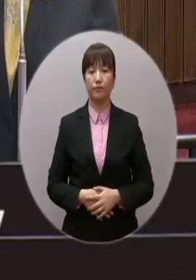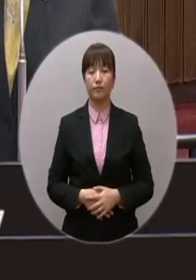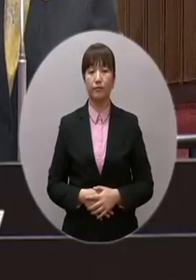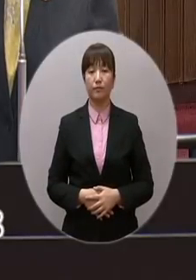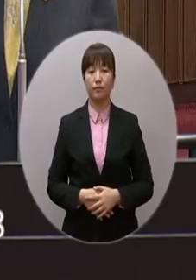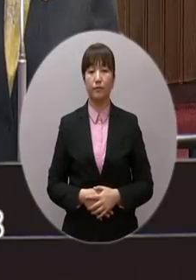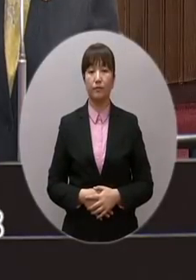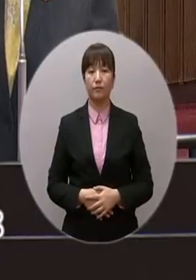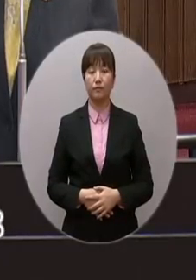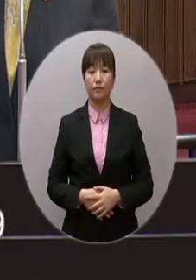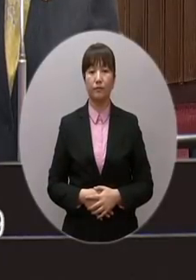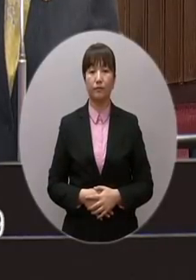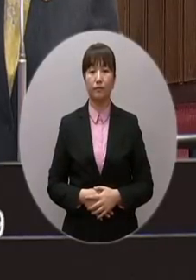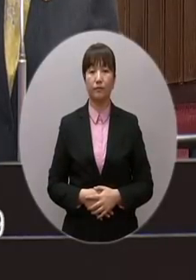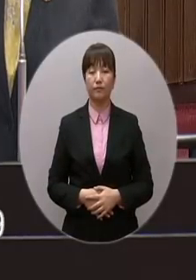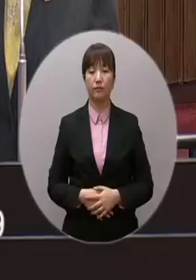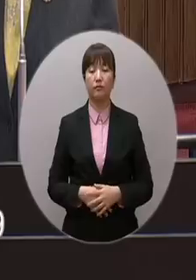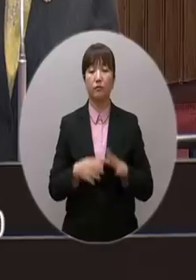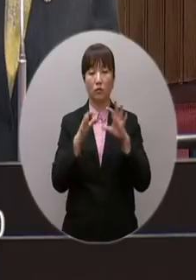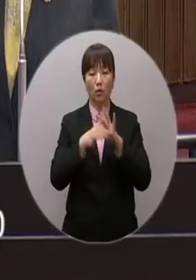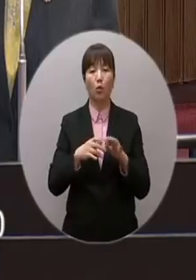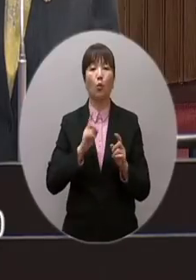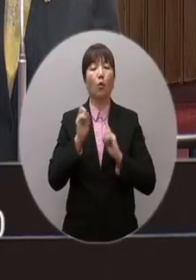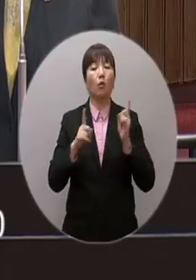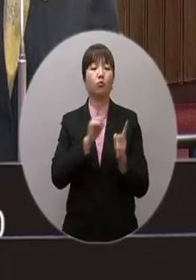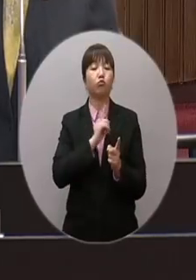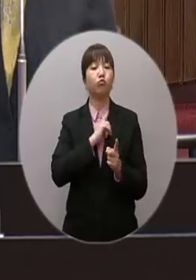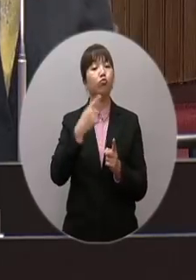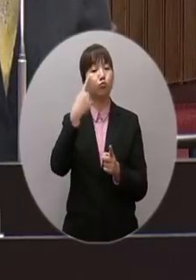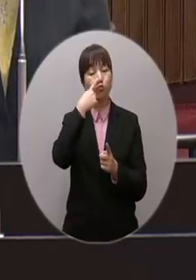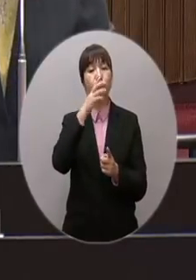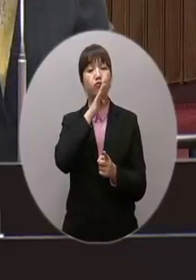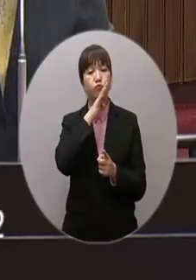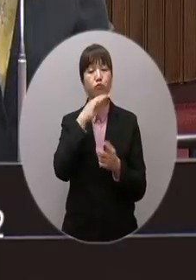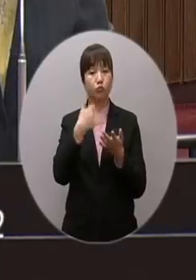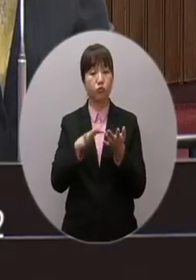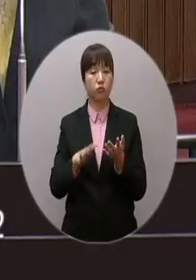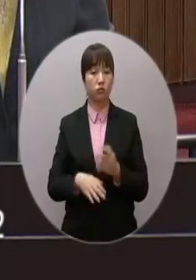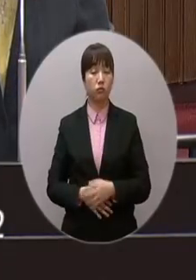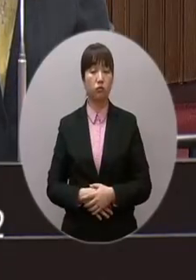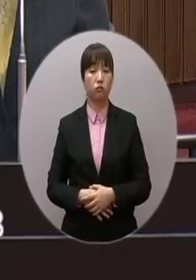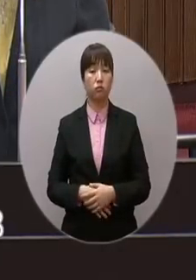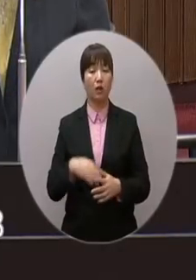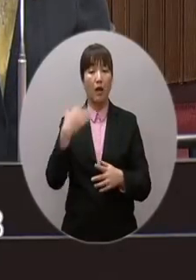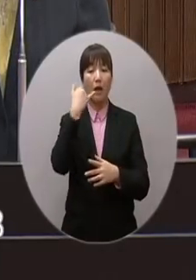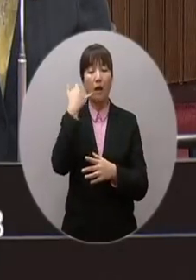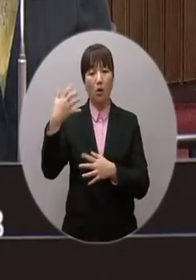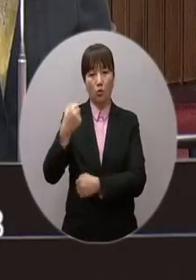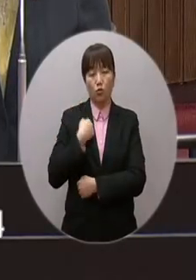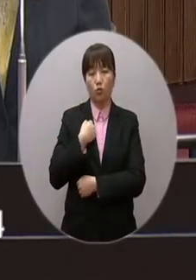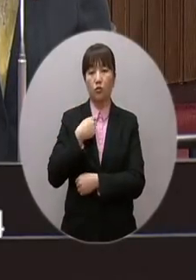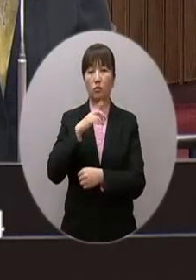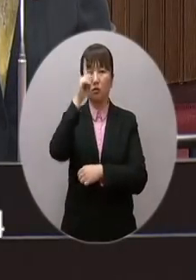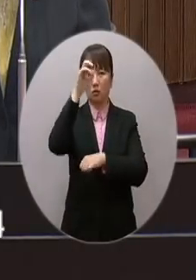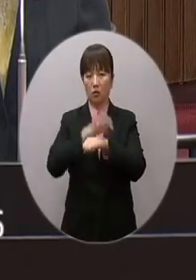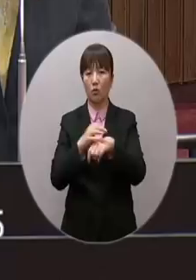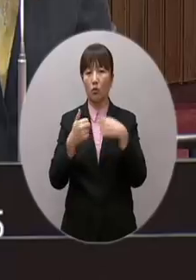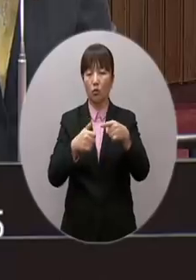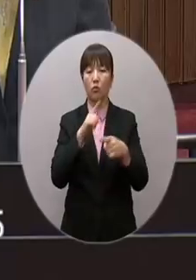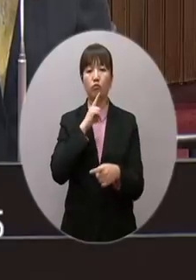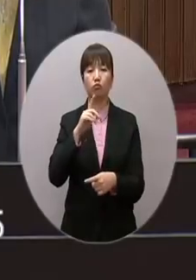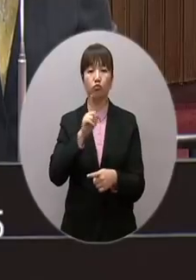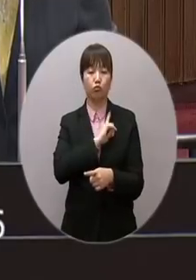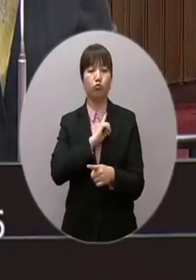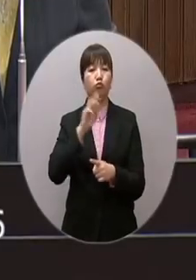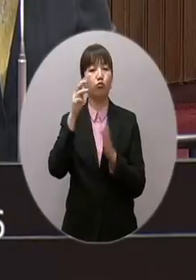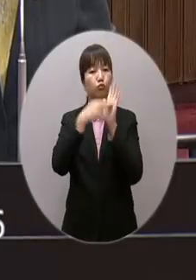似乎在社会上有一些争议， 所以是随人讲的对吧？他觉得他是因为他在他的这个跟海军陆战队上课的那一天，他宣称